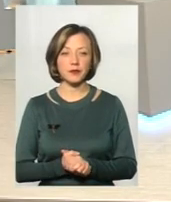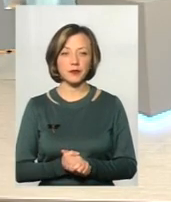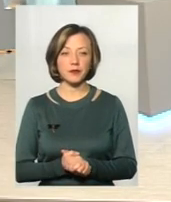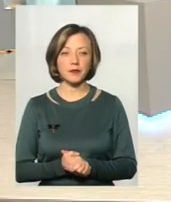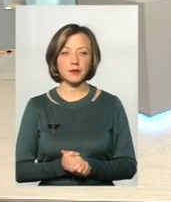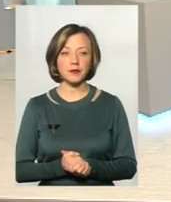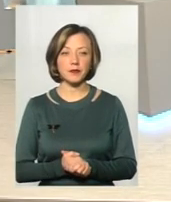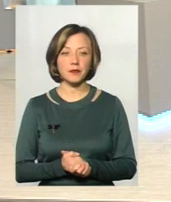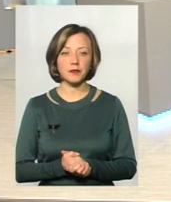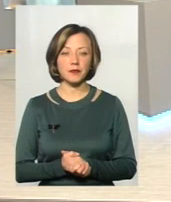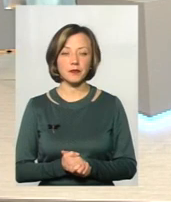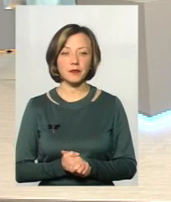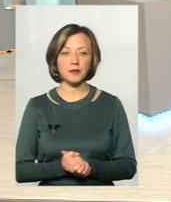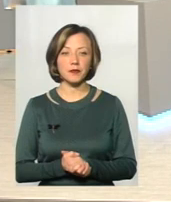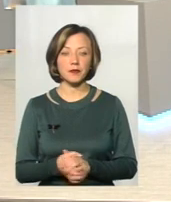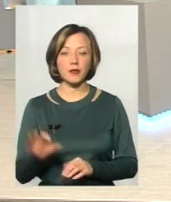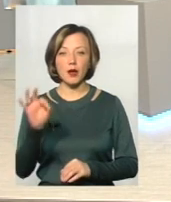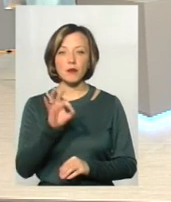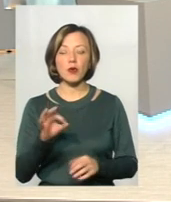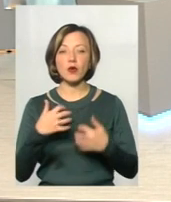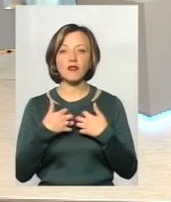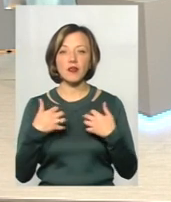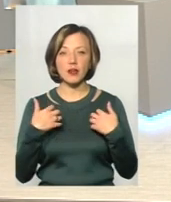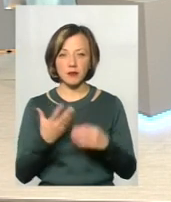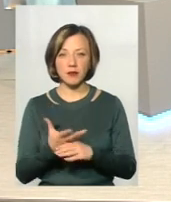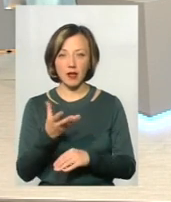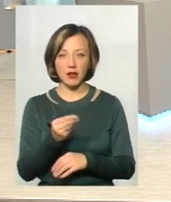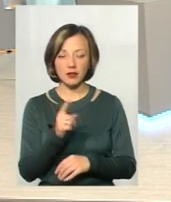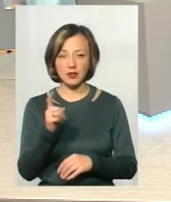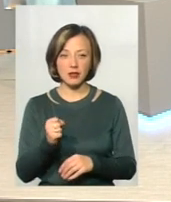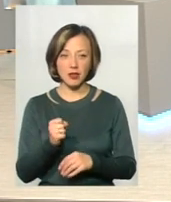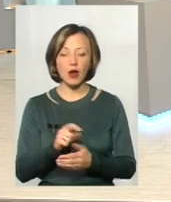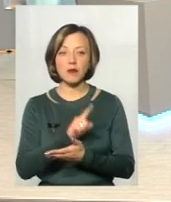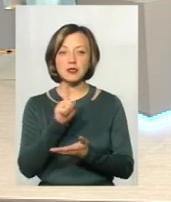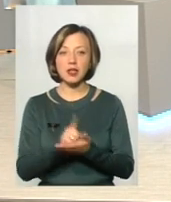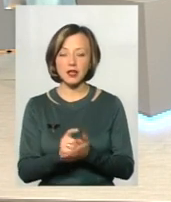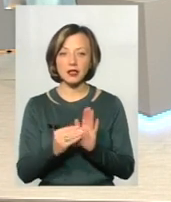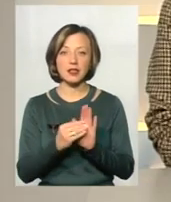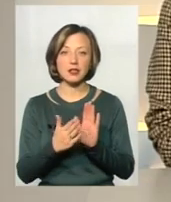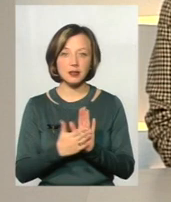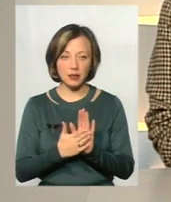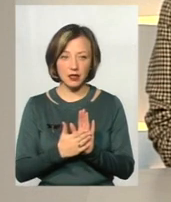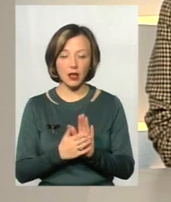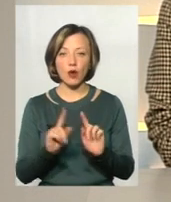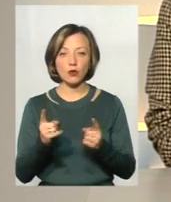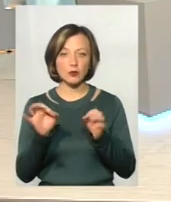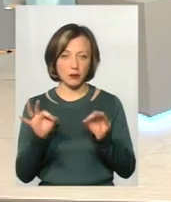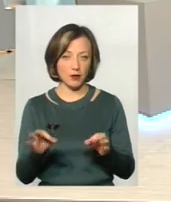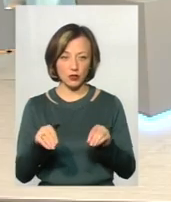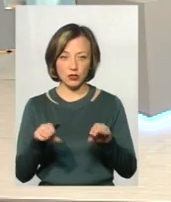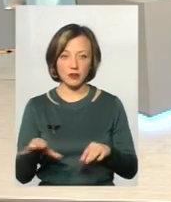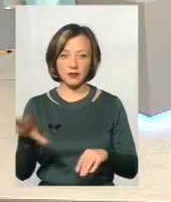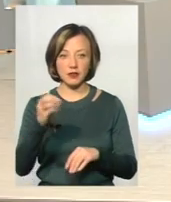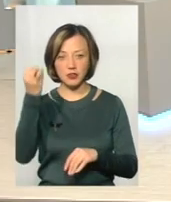законопроекту про тварин. А, вот это плата, да? Обязательная регистрация. Это очень правильное решение. Во